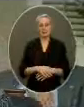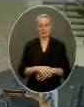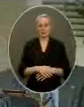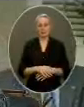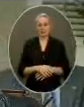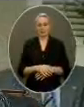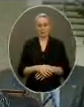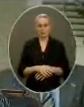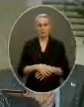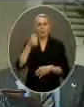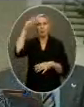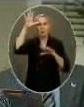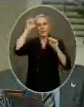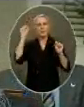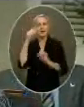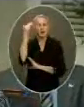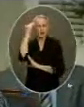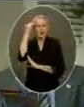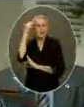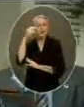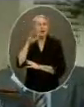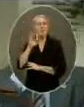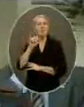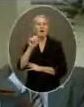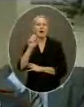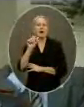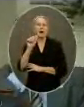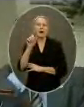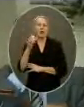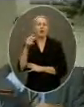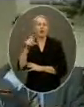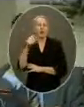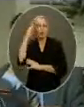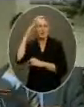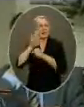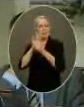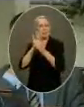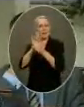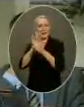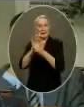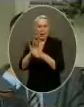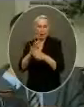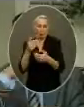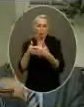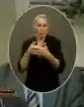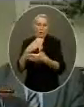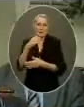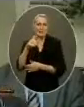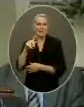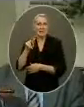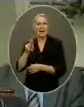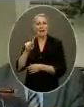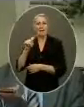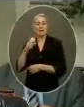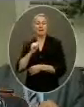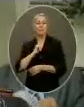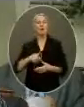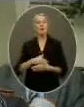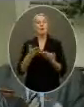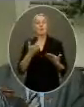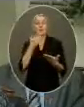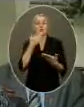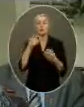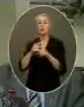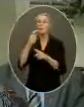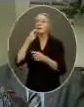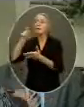M. le Président, je suis au courant que la FADOC fait des pressions auprès du CRTC. Moi, aujourd'hui, ce que j'aimerais répondre à la personne qui vous a